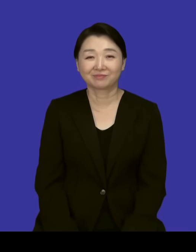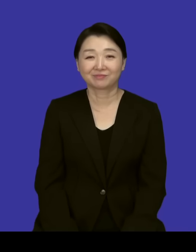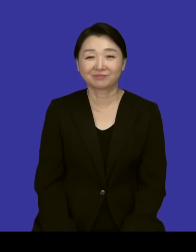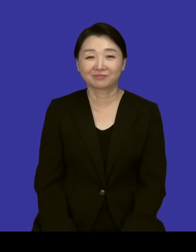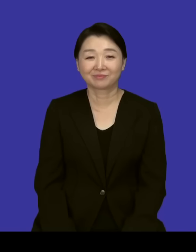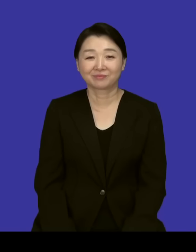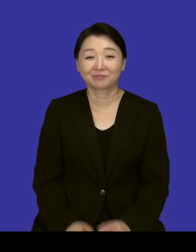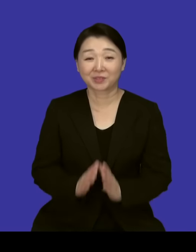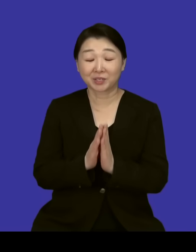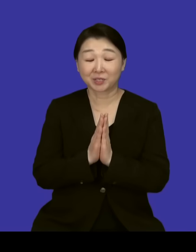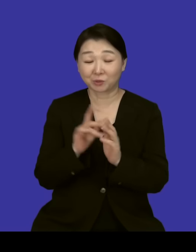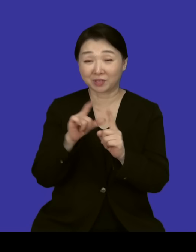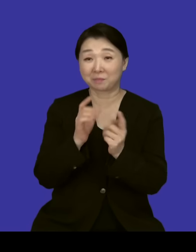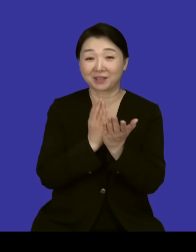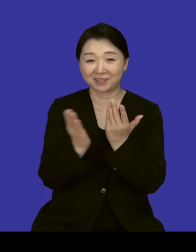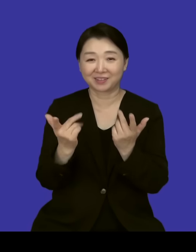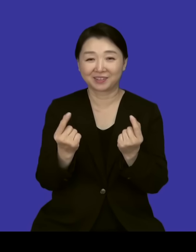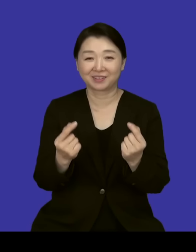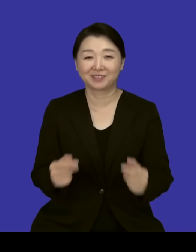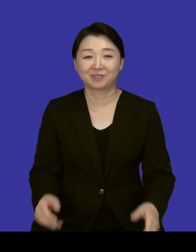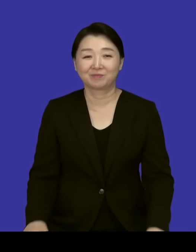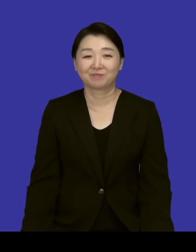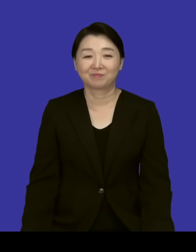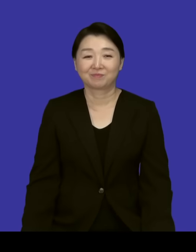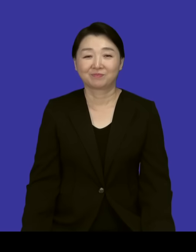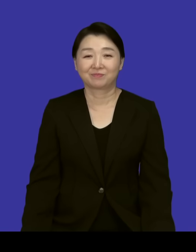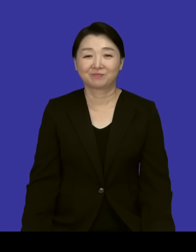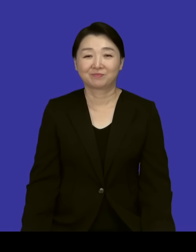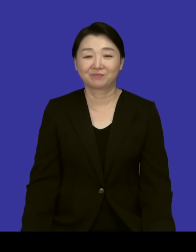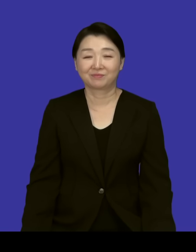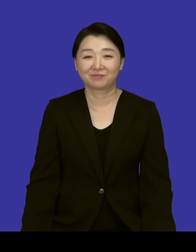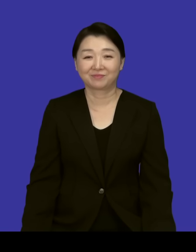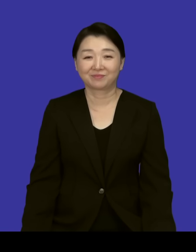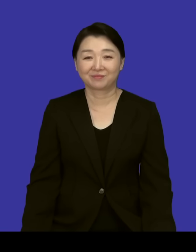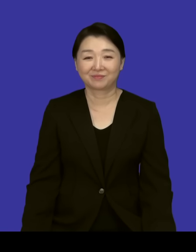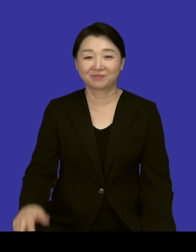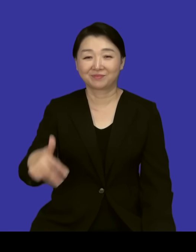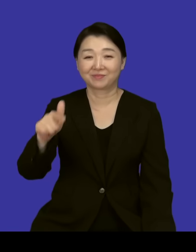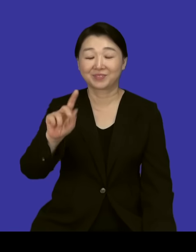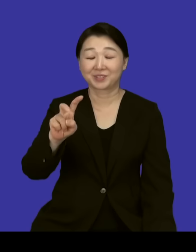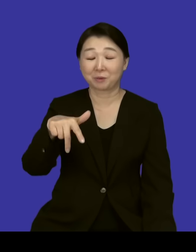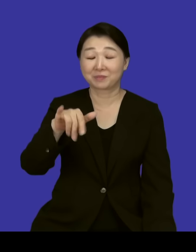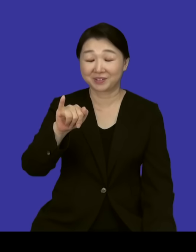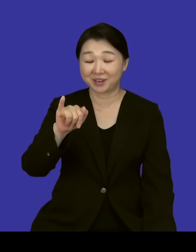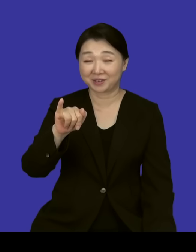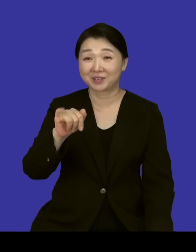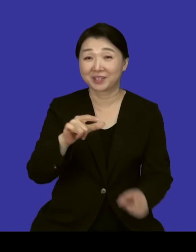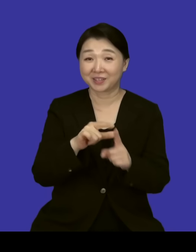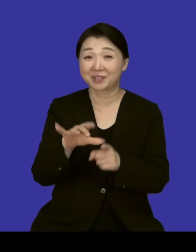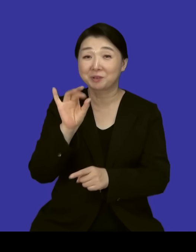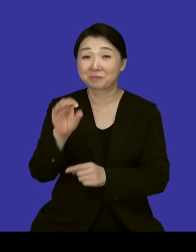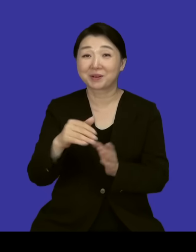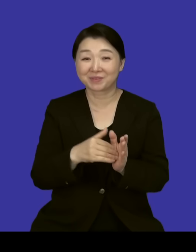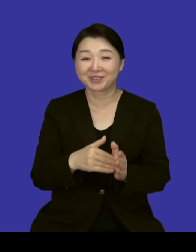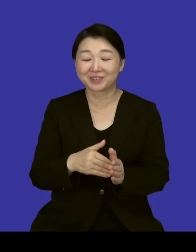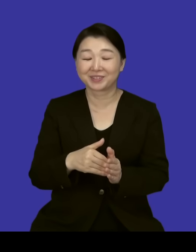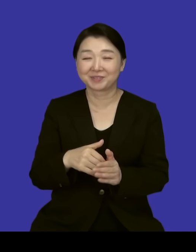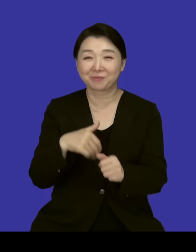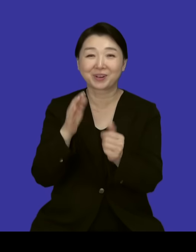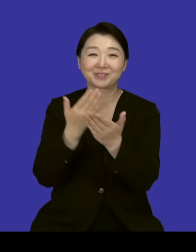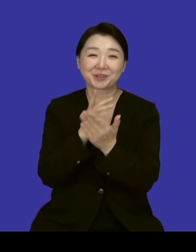아니, 기도랑 용어가 조금 안 맞긴 하네요. 그런가요? 점지라는 말은 제가 처음 이렇게 한 것 같은데. 보내주세요, 그죠?